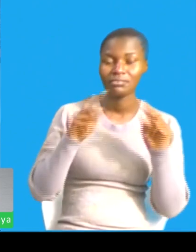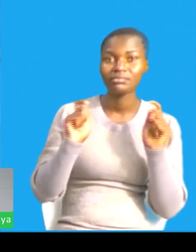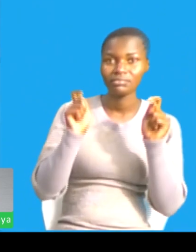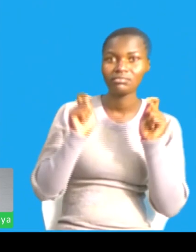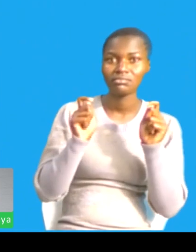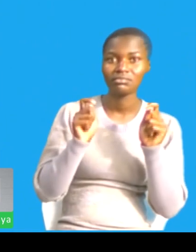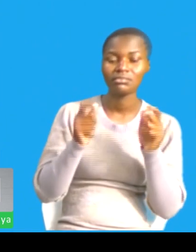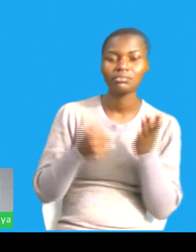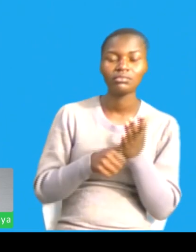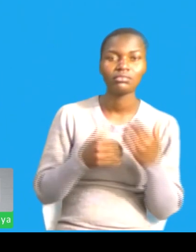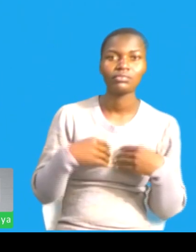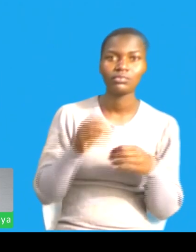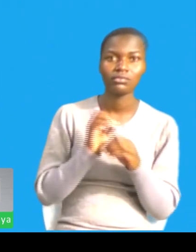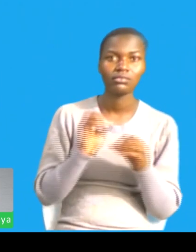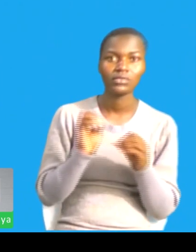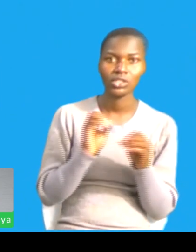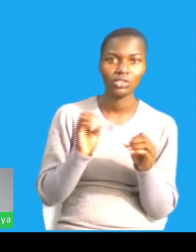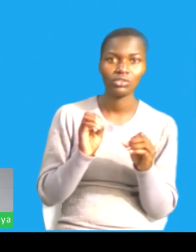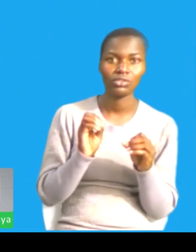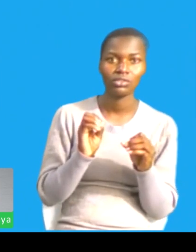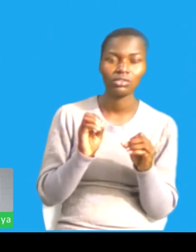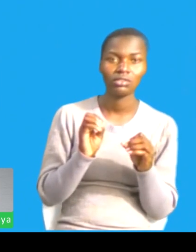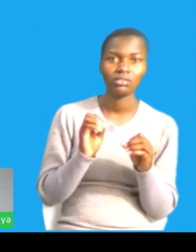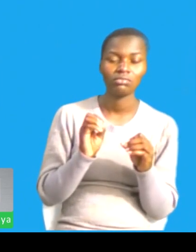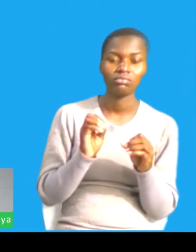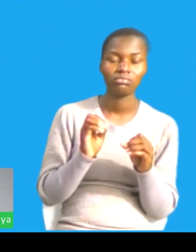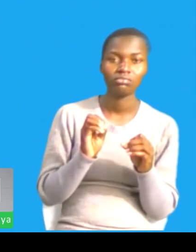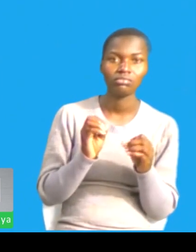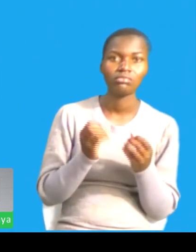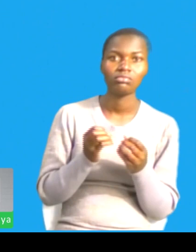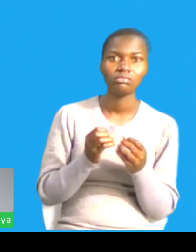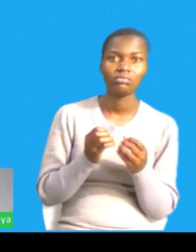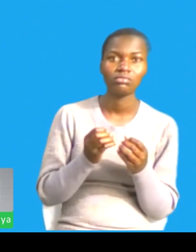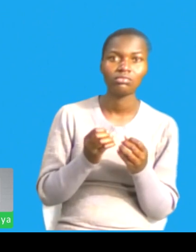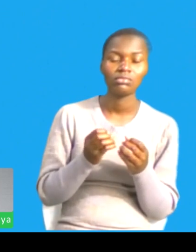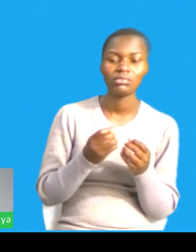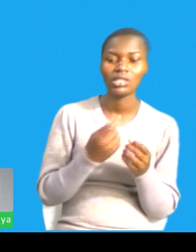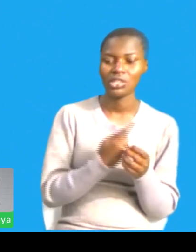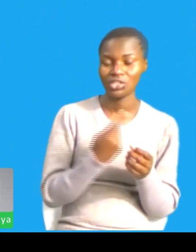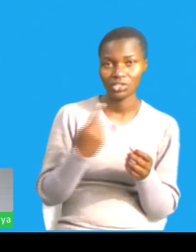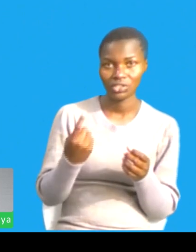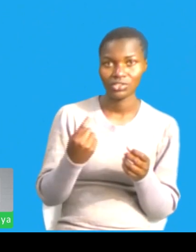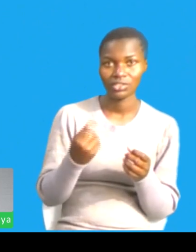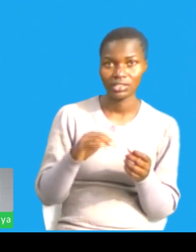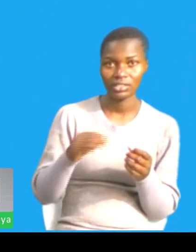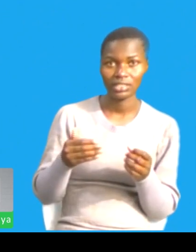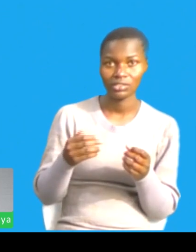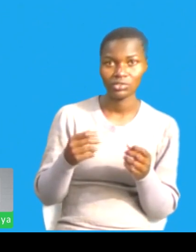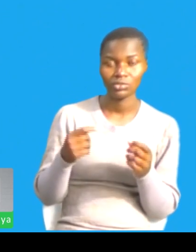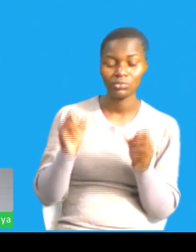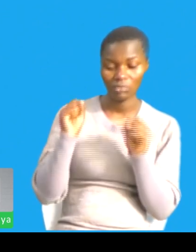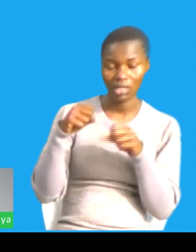Yes. Tunataka tukue assured ni peaceful. Tunataka pande zote waelewane kwamba hiyo kitu kama watu wanataka kufanya wapewe nafasi wafanye.